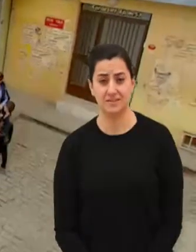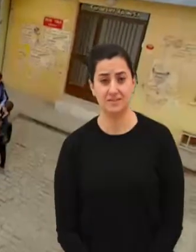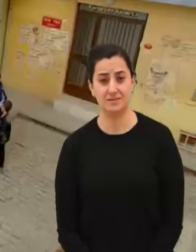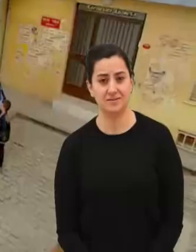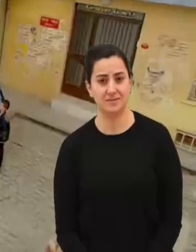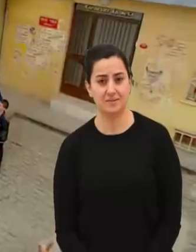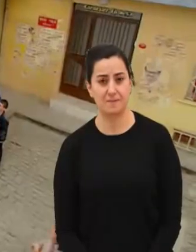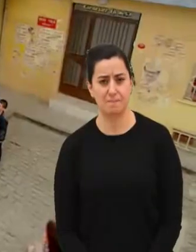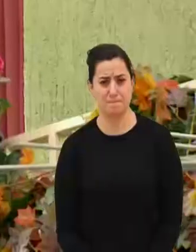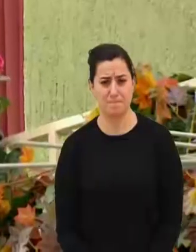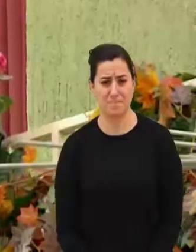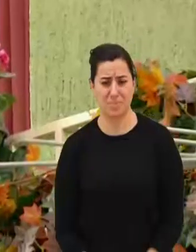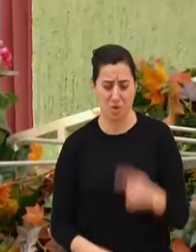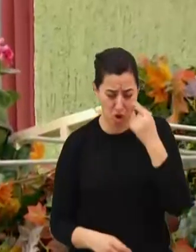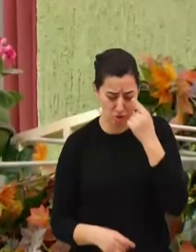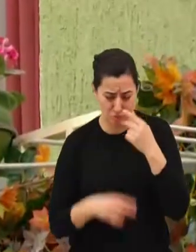Sakatlık. Ay